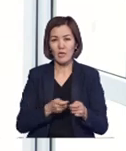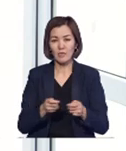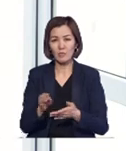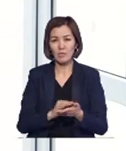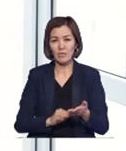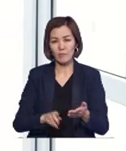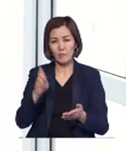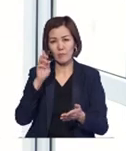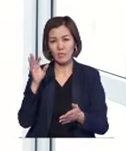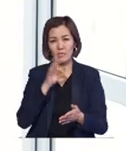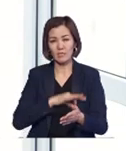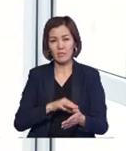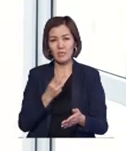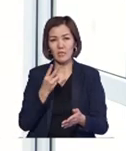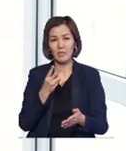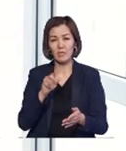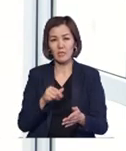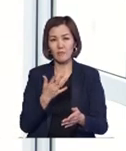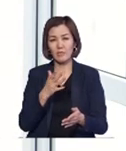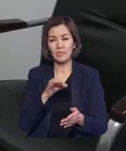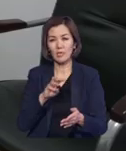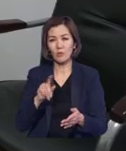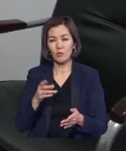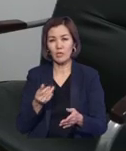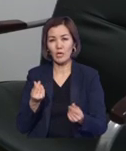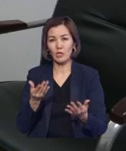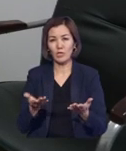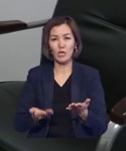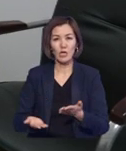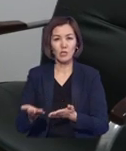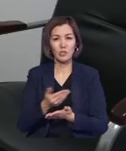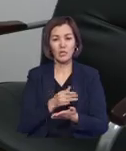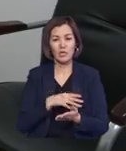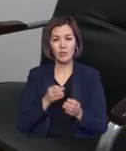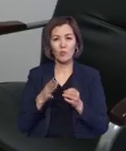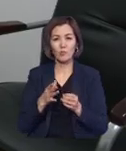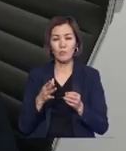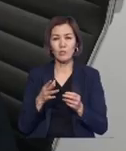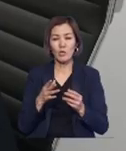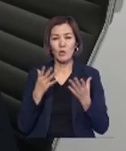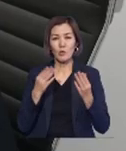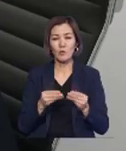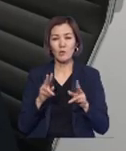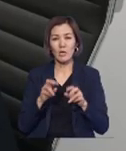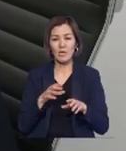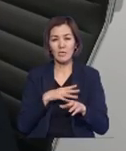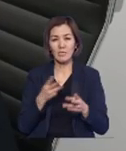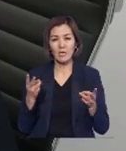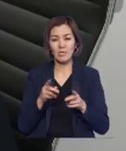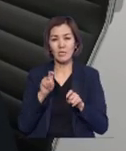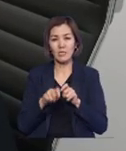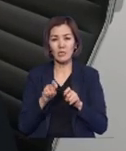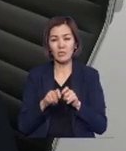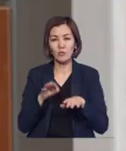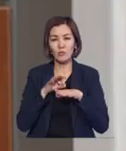кірісіне 2,5 миллион теңге айыппұл өндірілді. Айта кету керек, шағым 15 жұмыс күн ішінде қаралады. Барысында тиісті тексеру